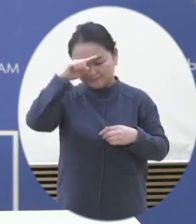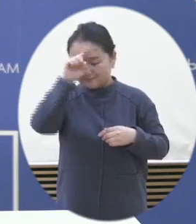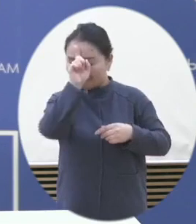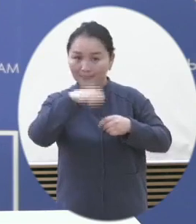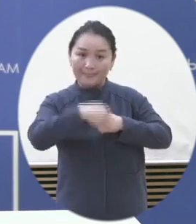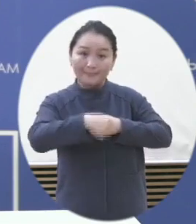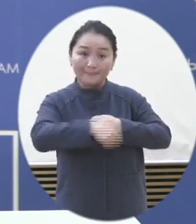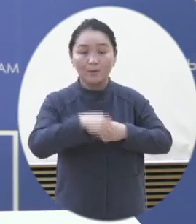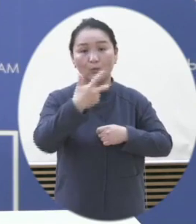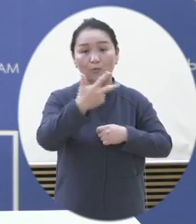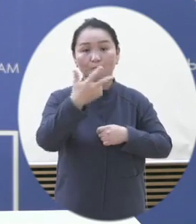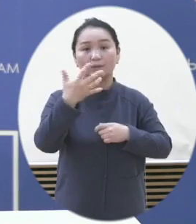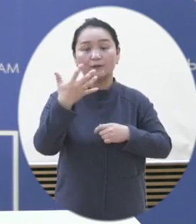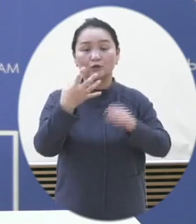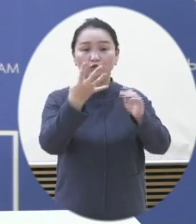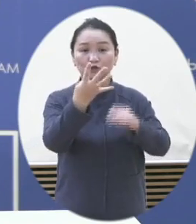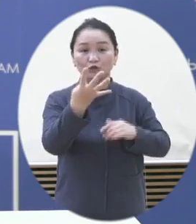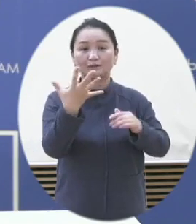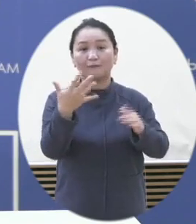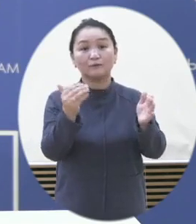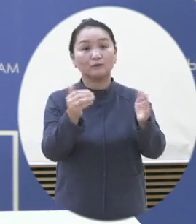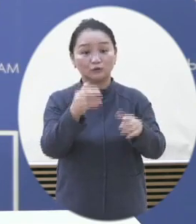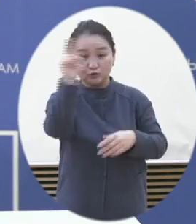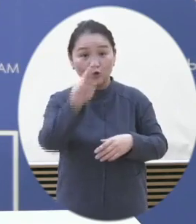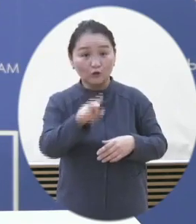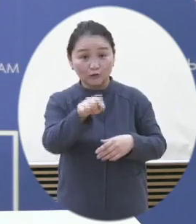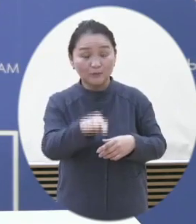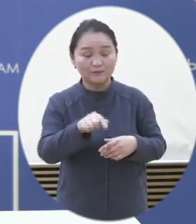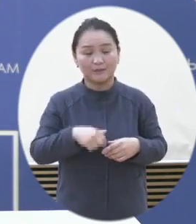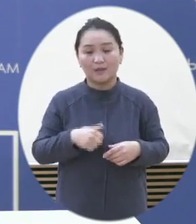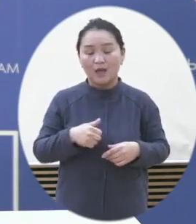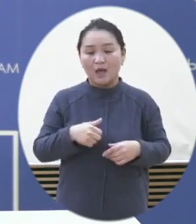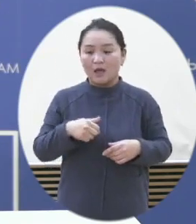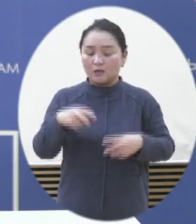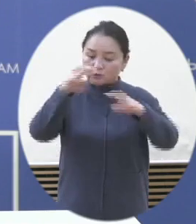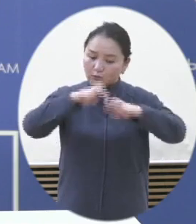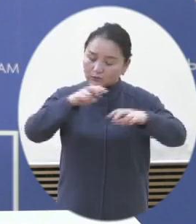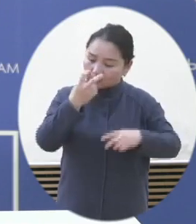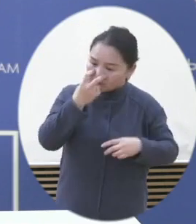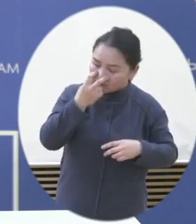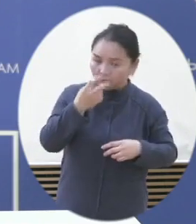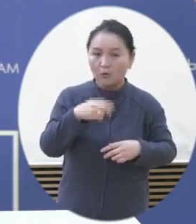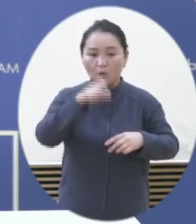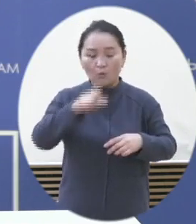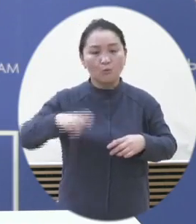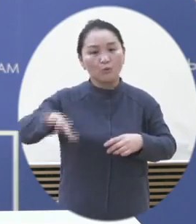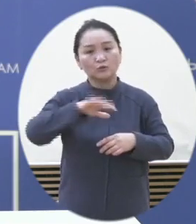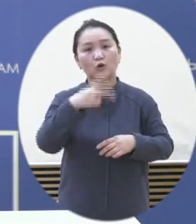$35,000 байсан байна. За судлаачдын тооцоолсноор Америкийн нэгдсэн улсын хүн амын 20% нь халдвар авсан тохиолдолд